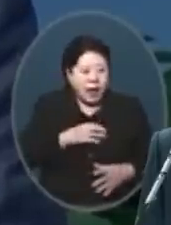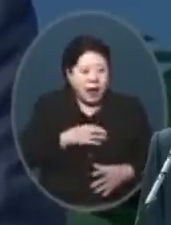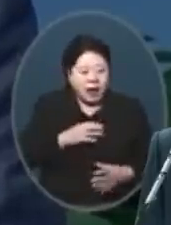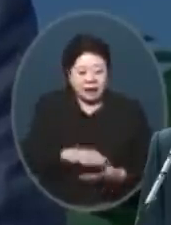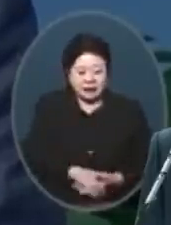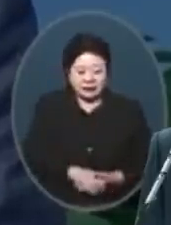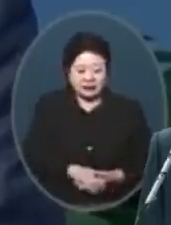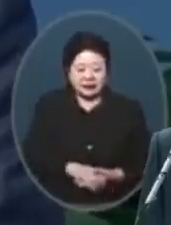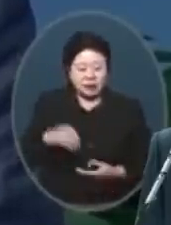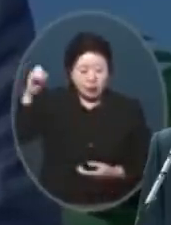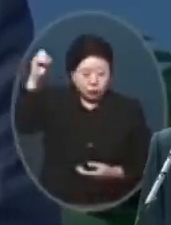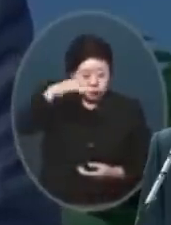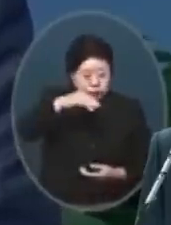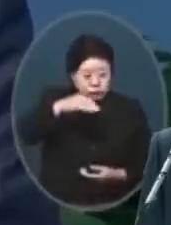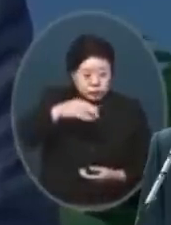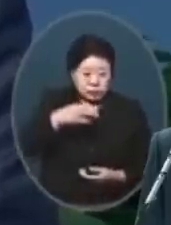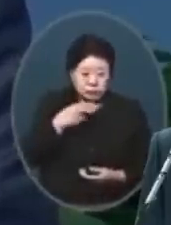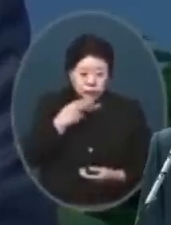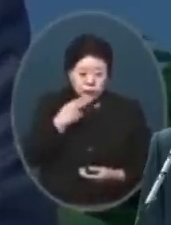전등불